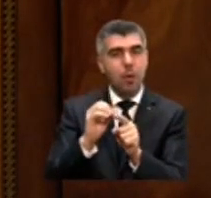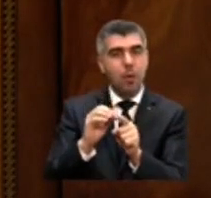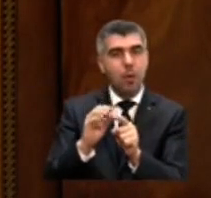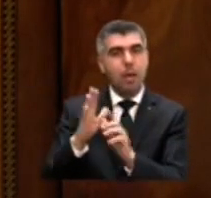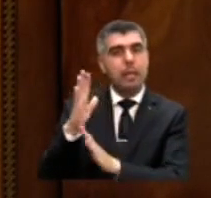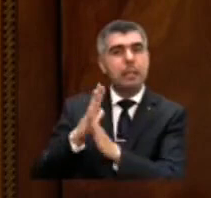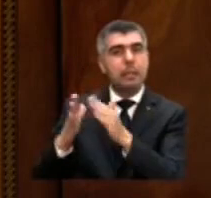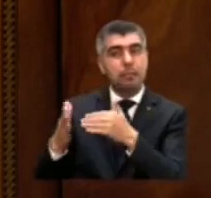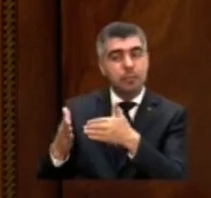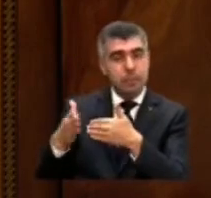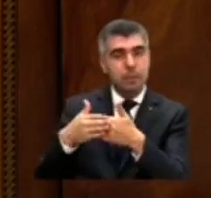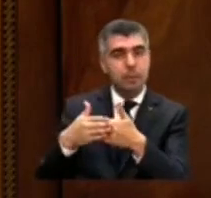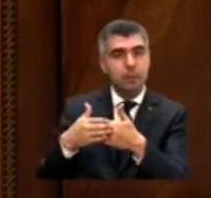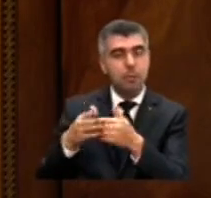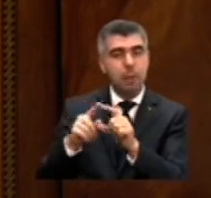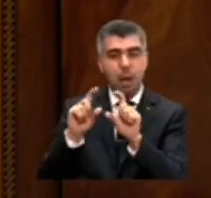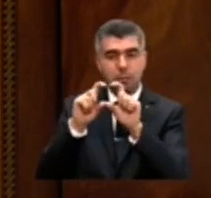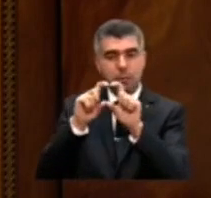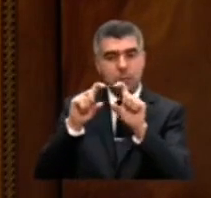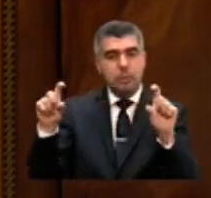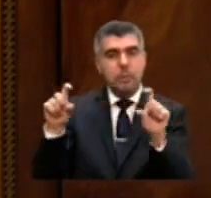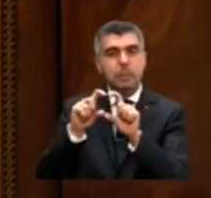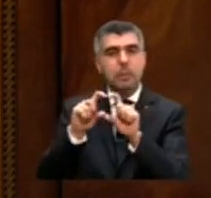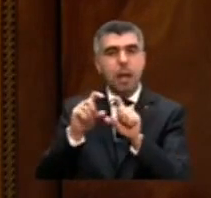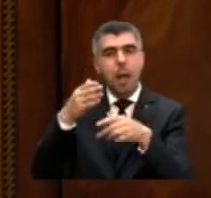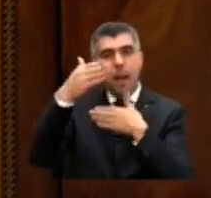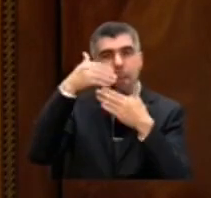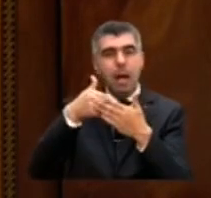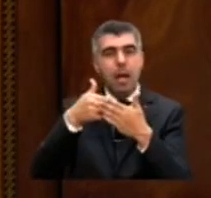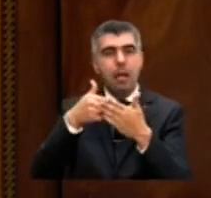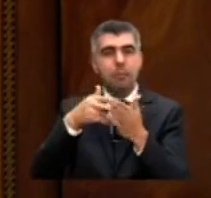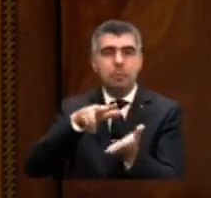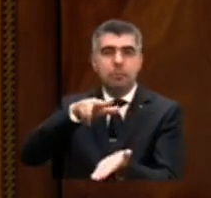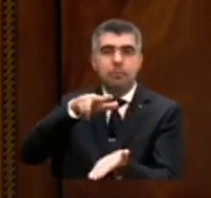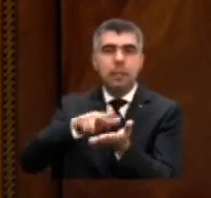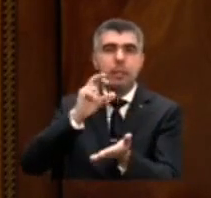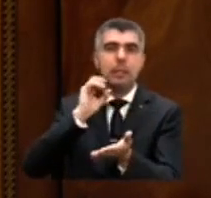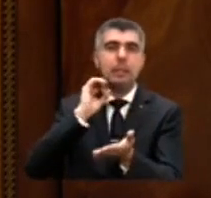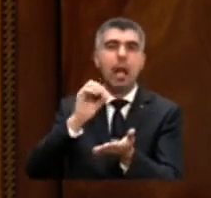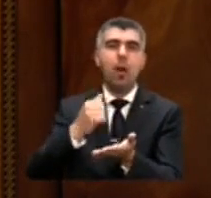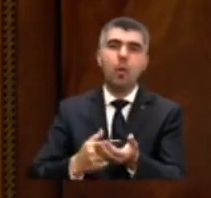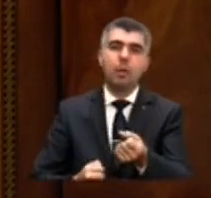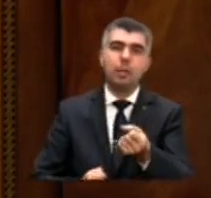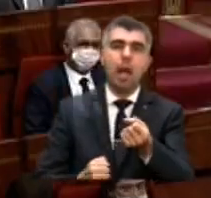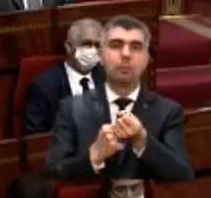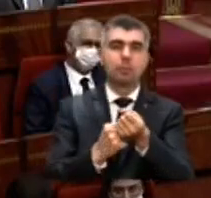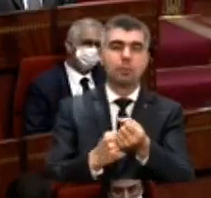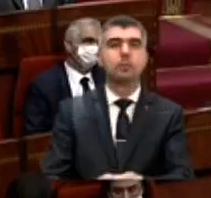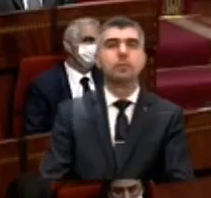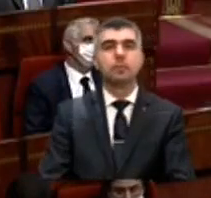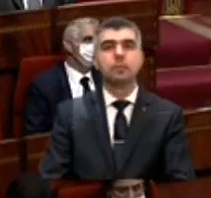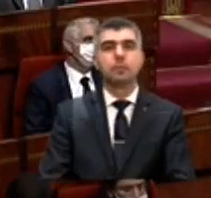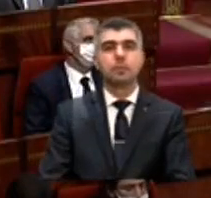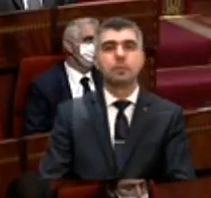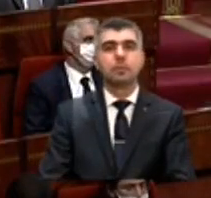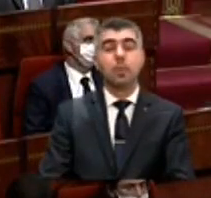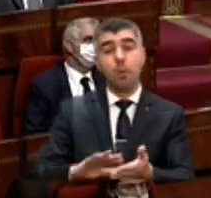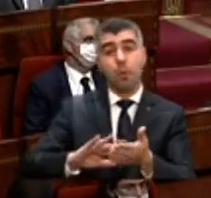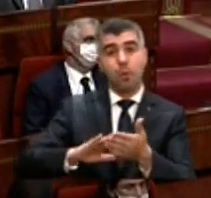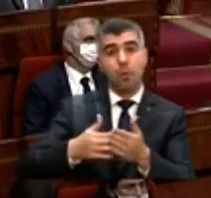والدفاع عن علامة صنع المغرب في أجل دعم الإنتاج الوطني، والتفاعل مع